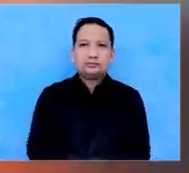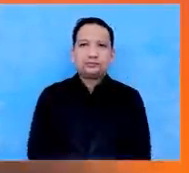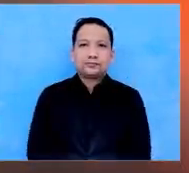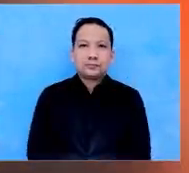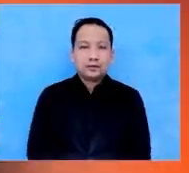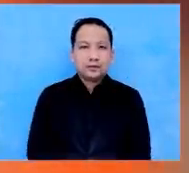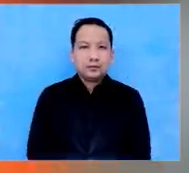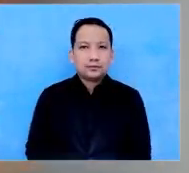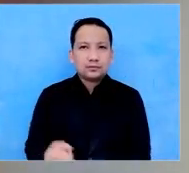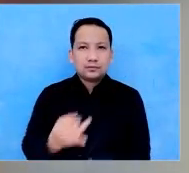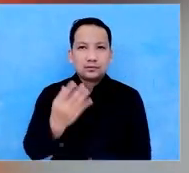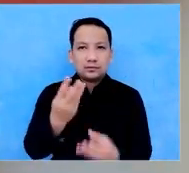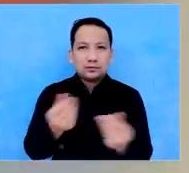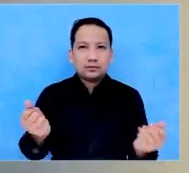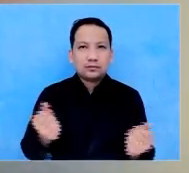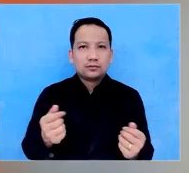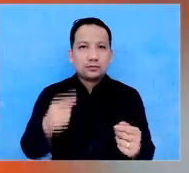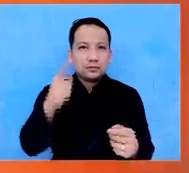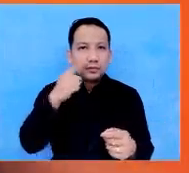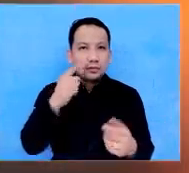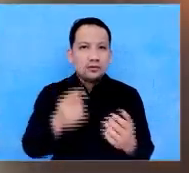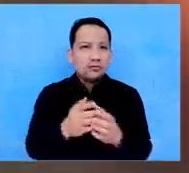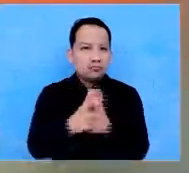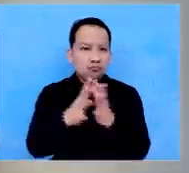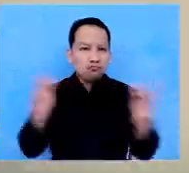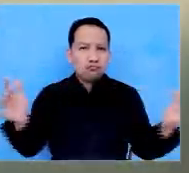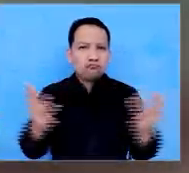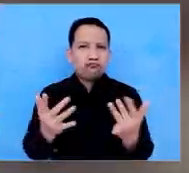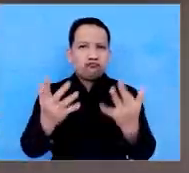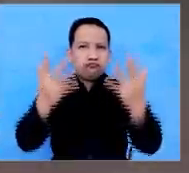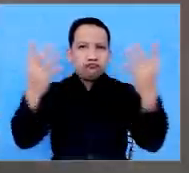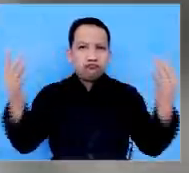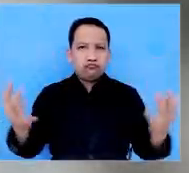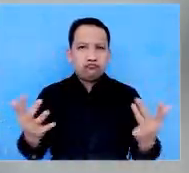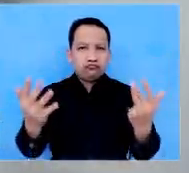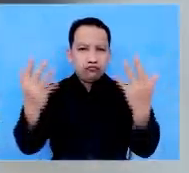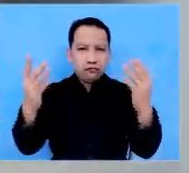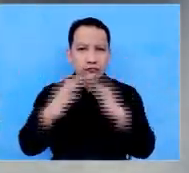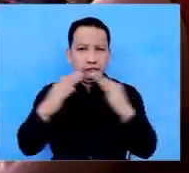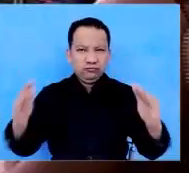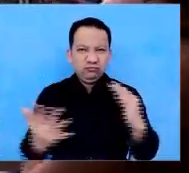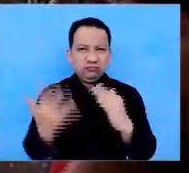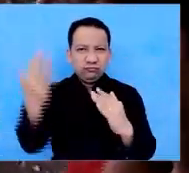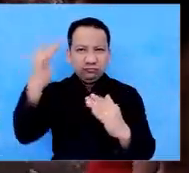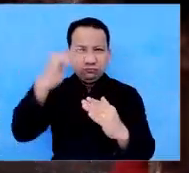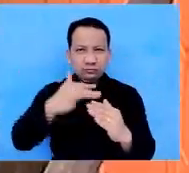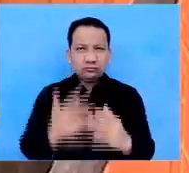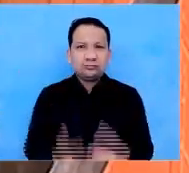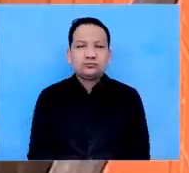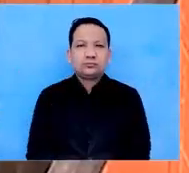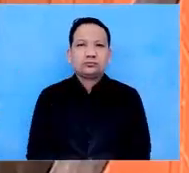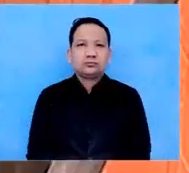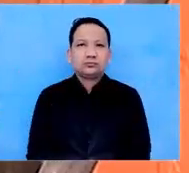Makalipas ang ilang minuto lang ay makikita na ring lumaki pa ang apoy at nilalamo na ang mga bahay.